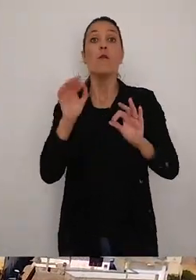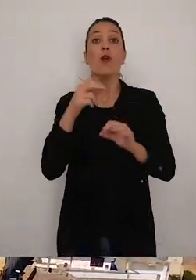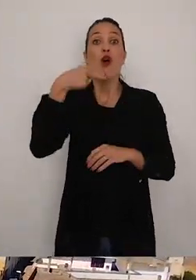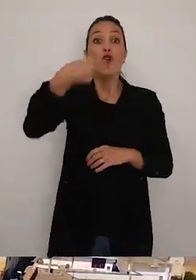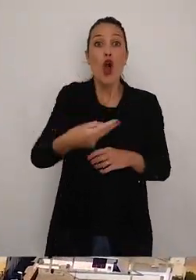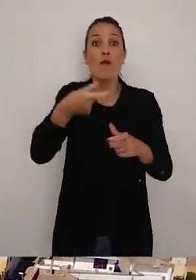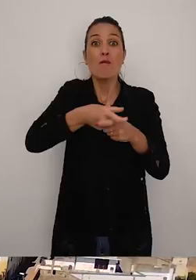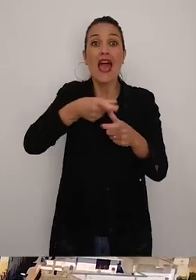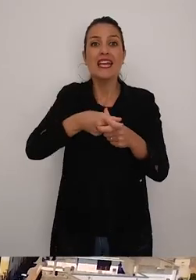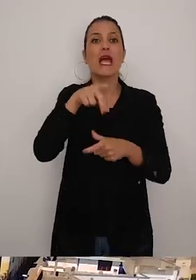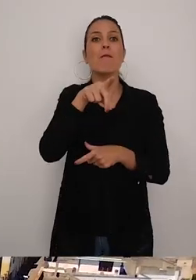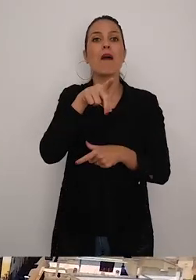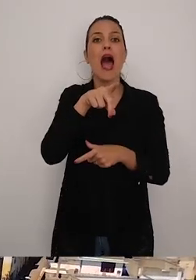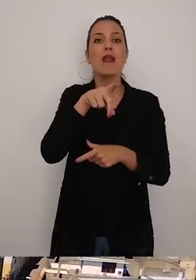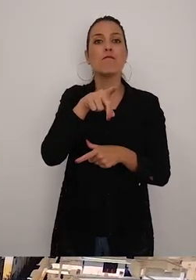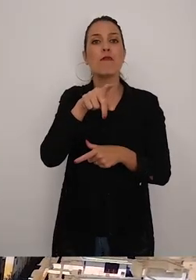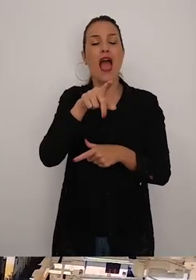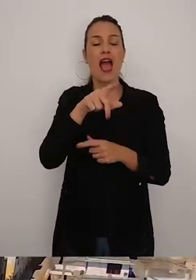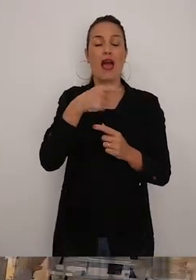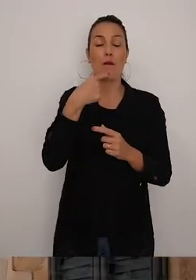significa «tu che reggi la palma».